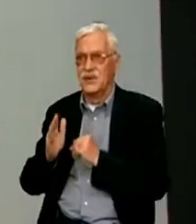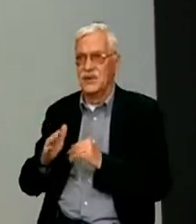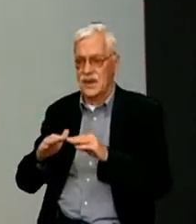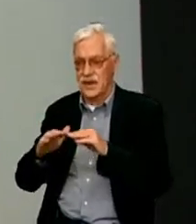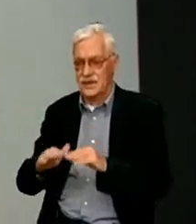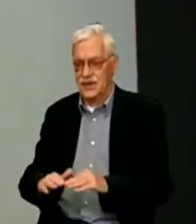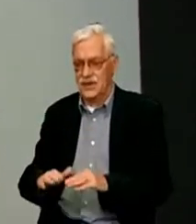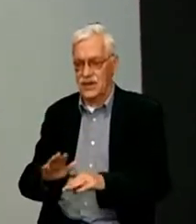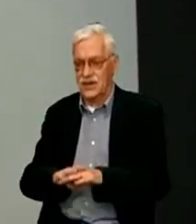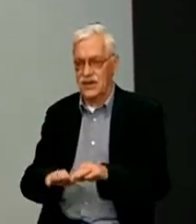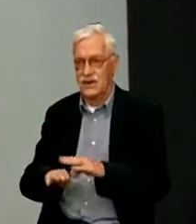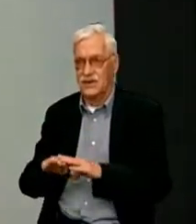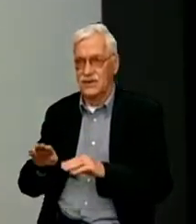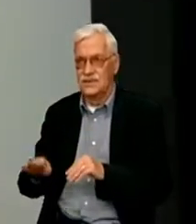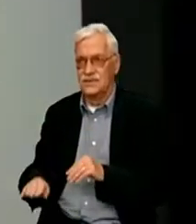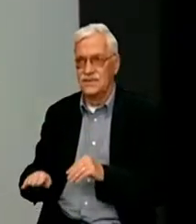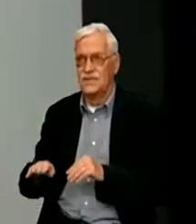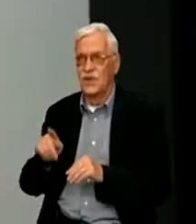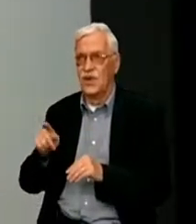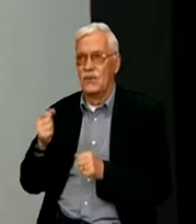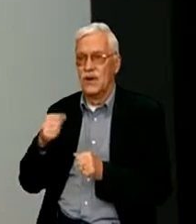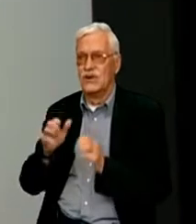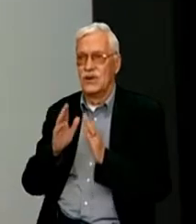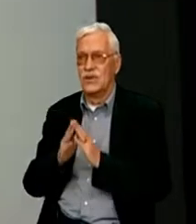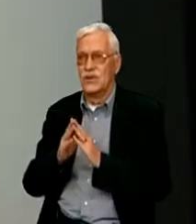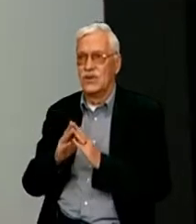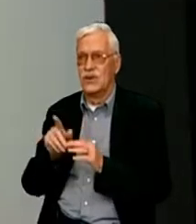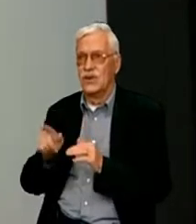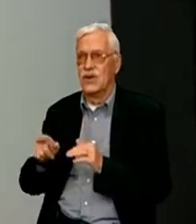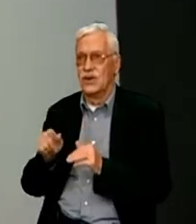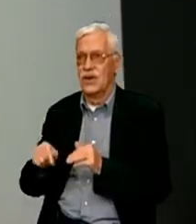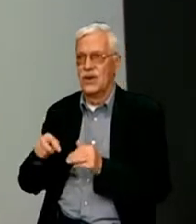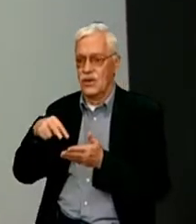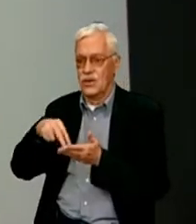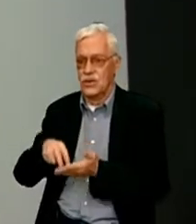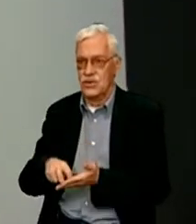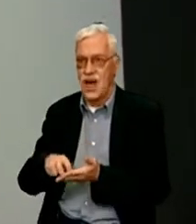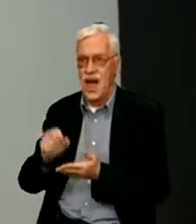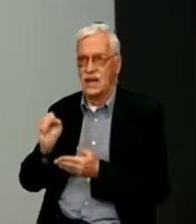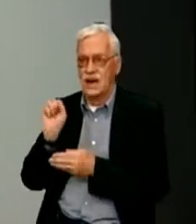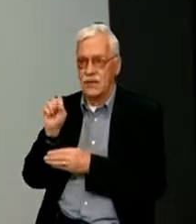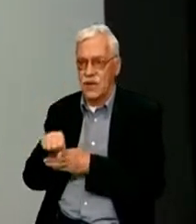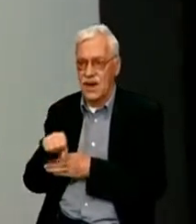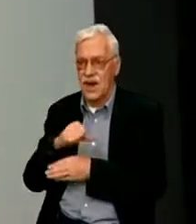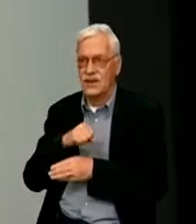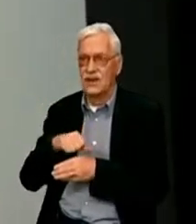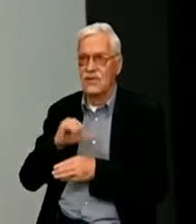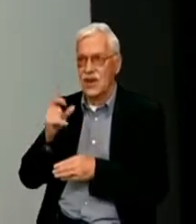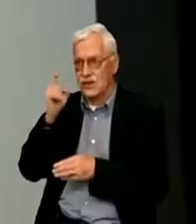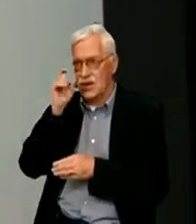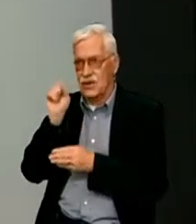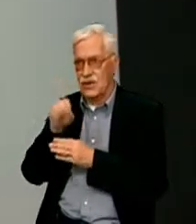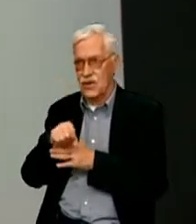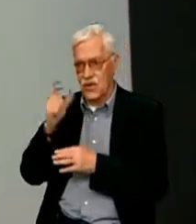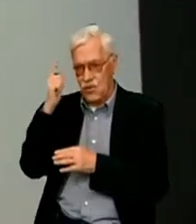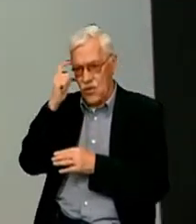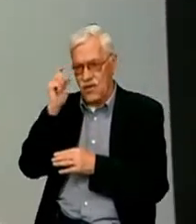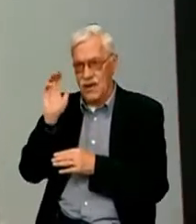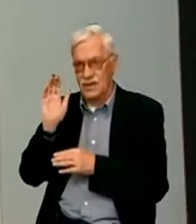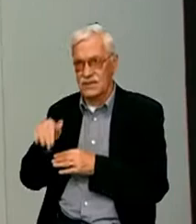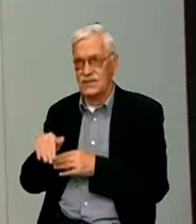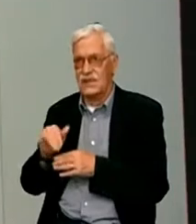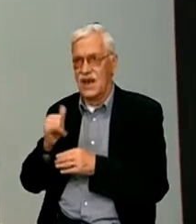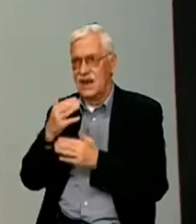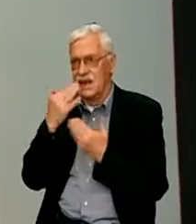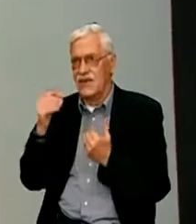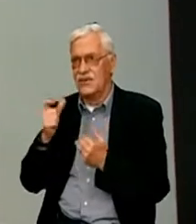zasięg Waszych rąk, to bardzo proszę, żebyście raczej do tego przykucali, a nie pochylali się, bo jak się człowiek pochyla, głowa leci do przodu. Jak nie wiecie